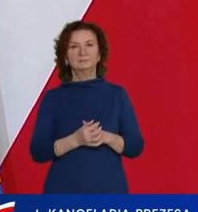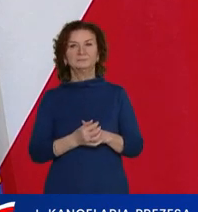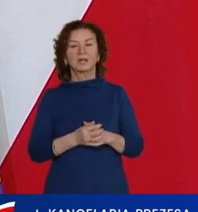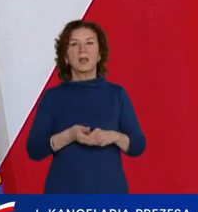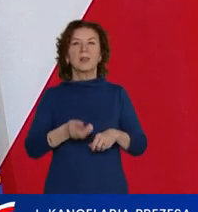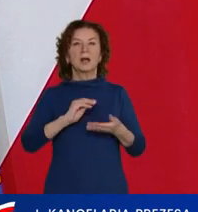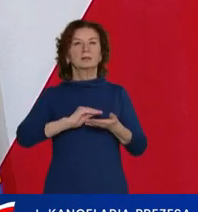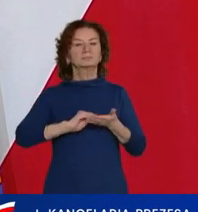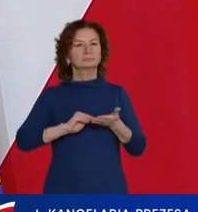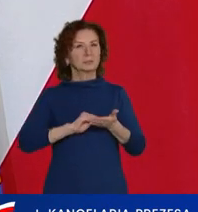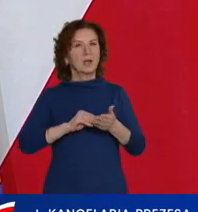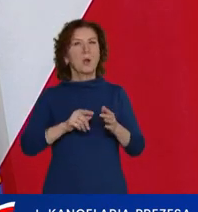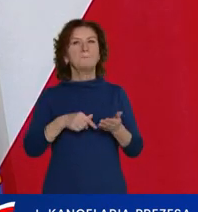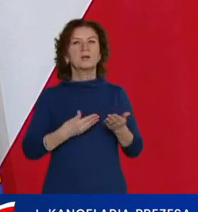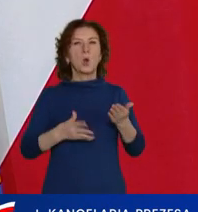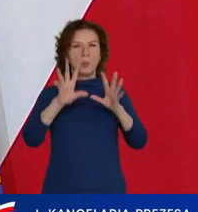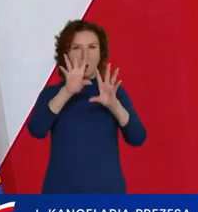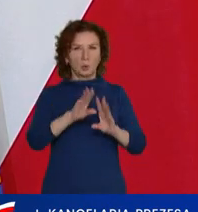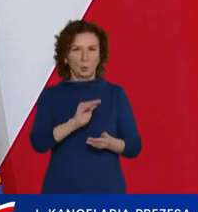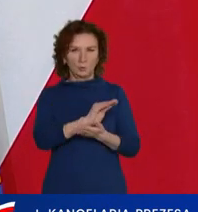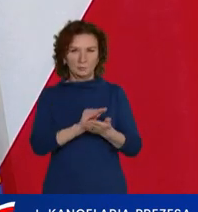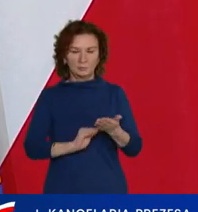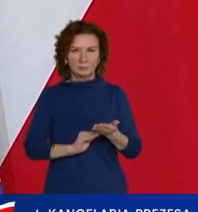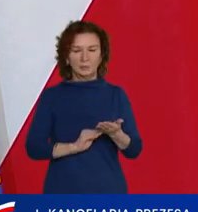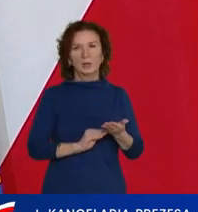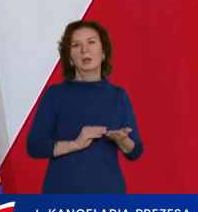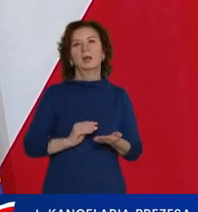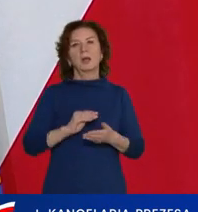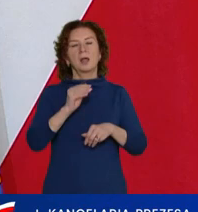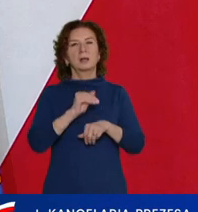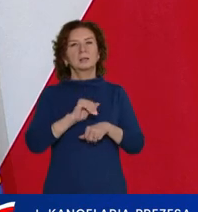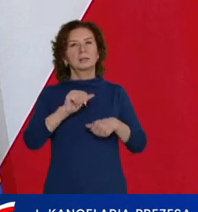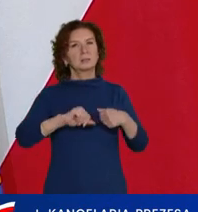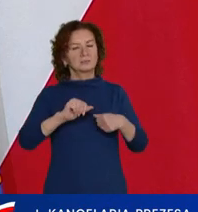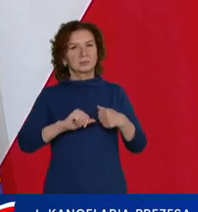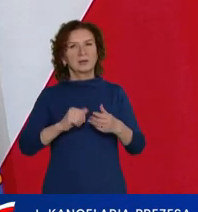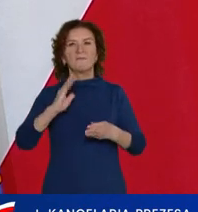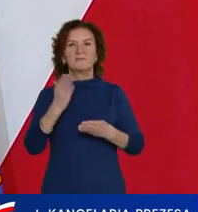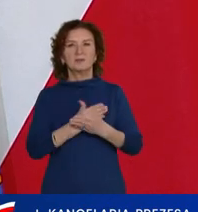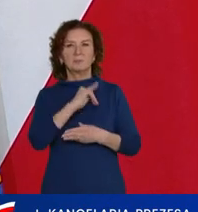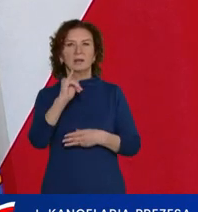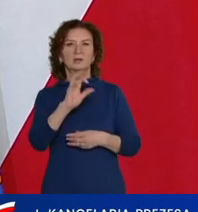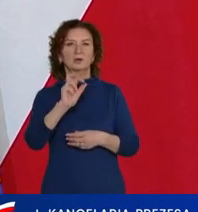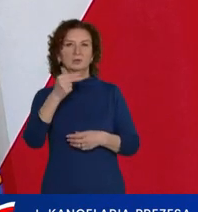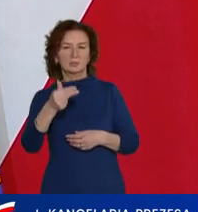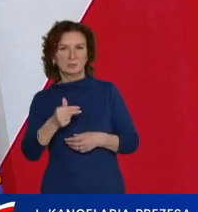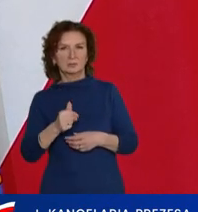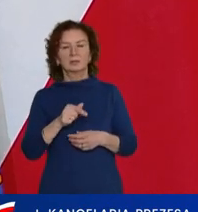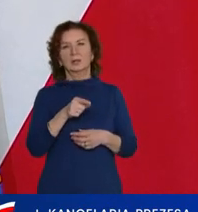klinicznego, protokół właśnie złożony przez firmę Johnson & Johnson, która wskazała potencjalnie